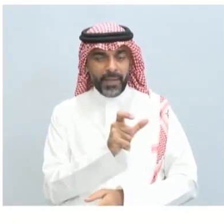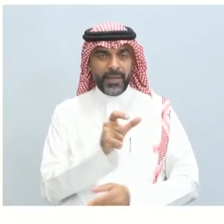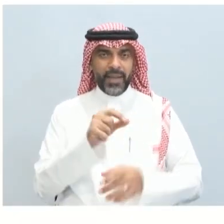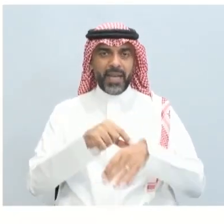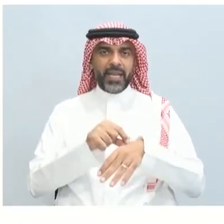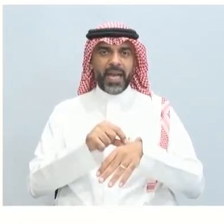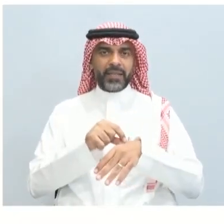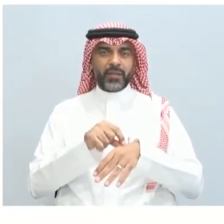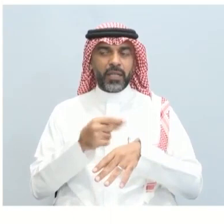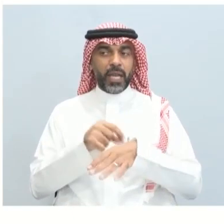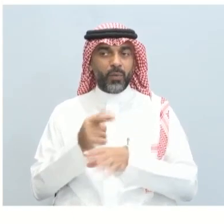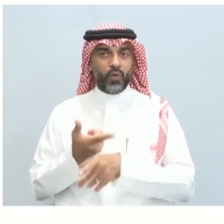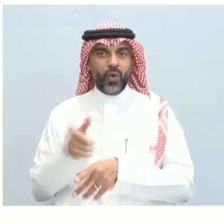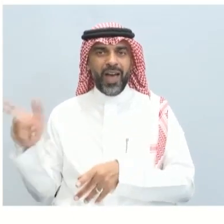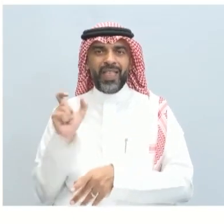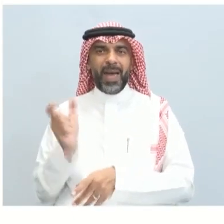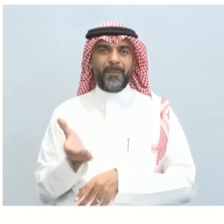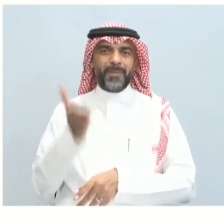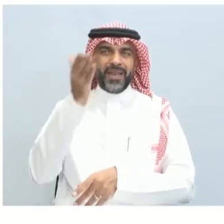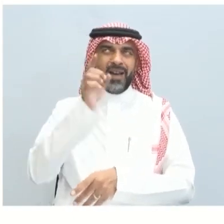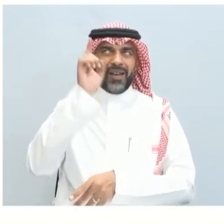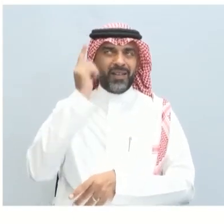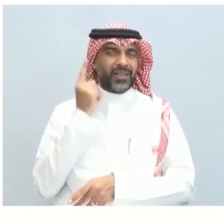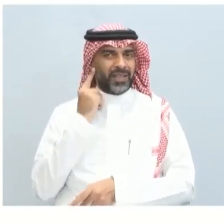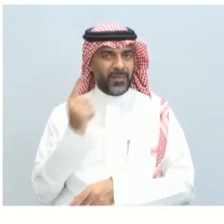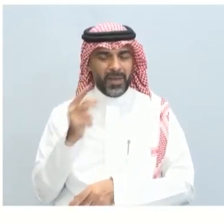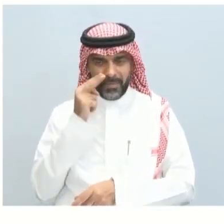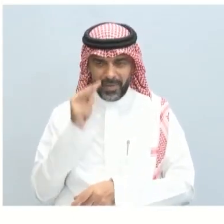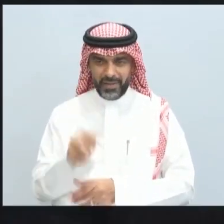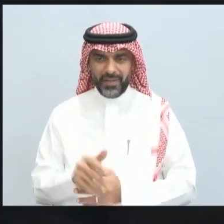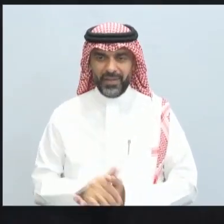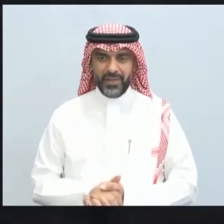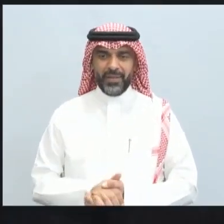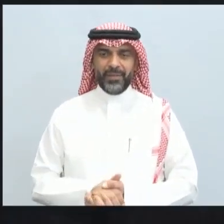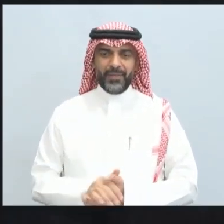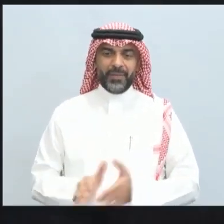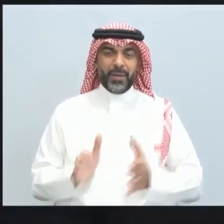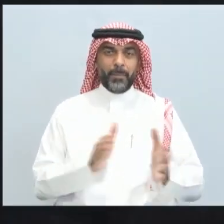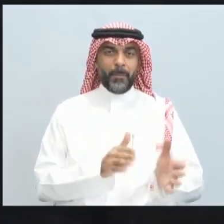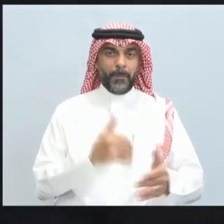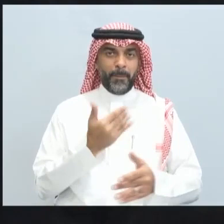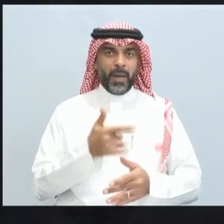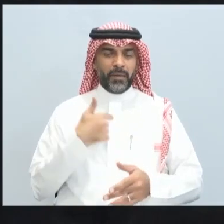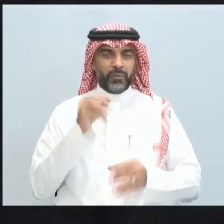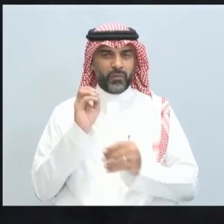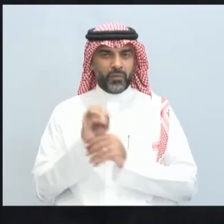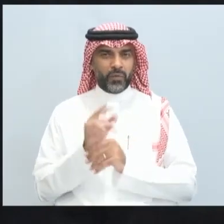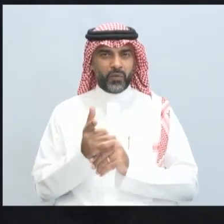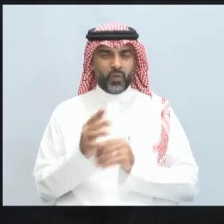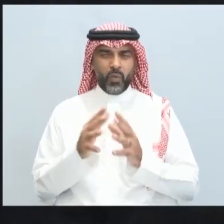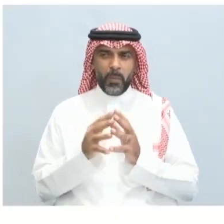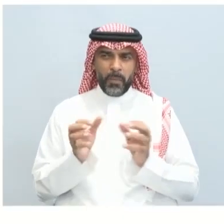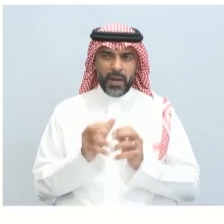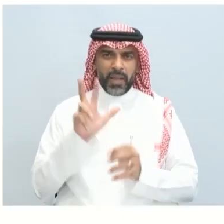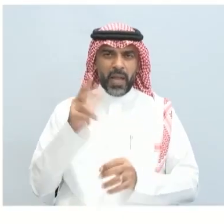ان الله سميع بصيرا تناولنا بعدها مساله الغلو الغلو